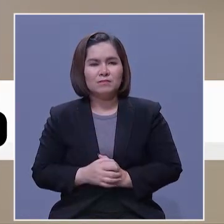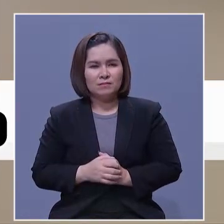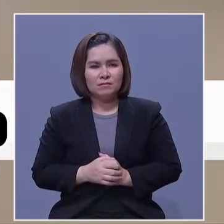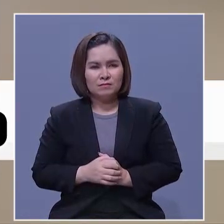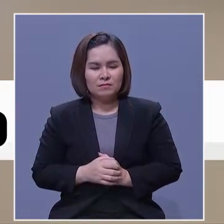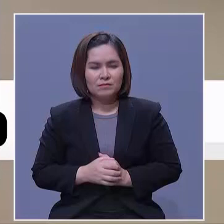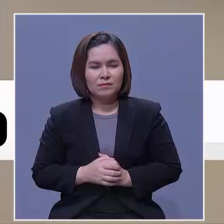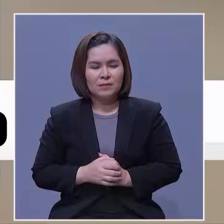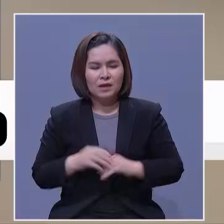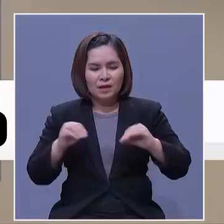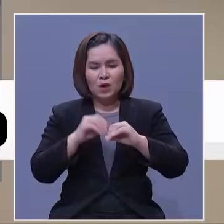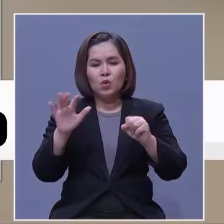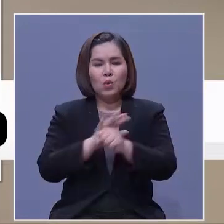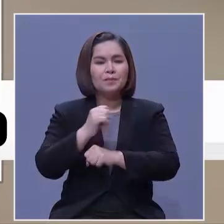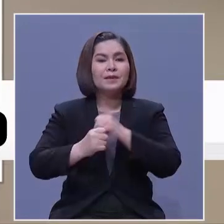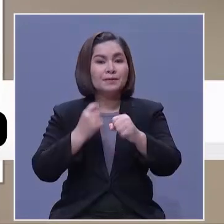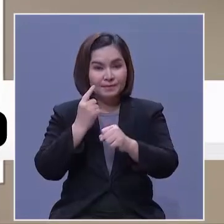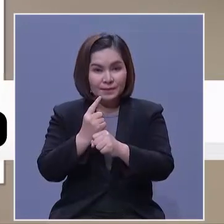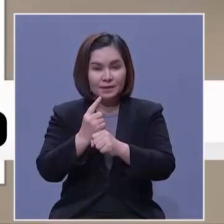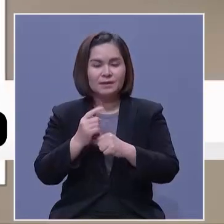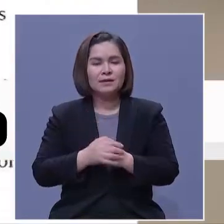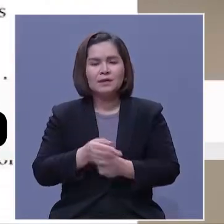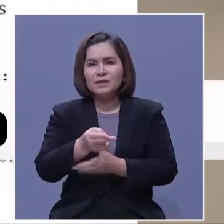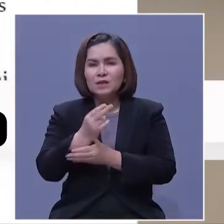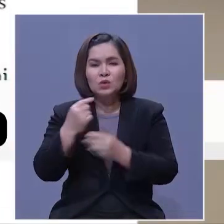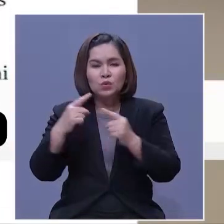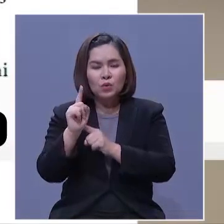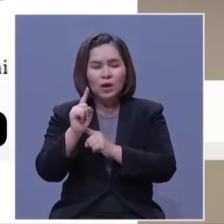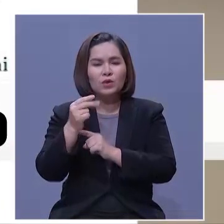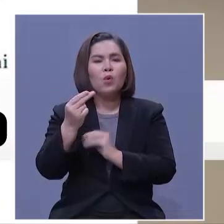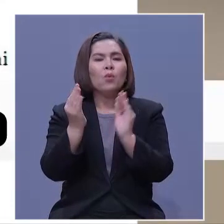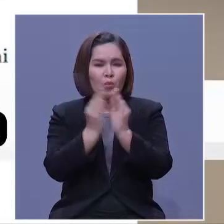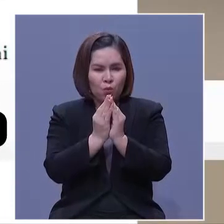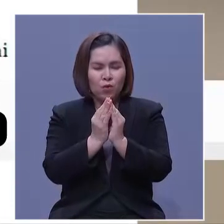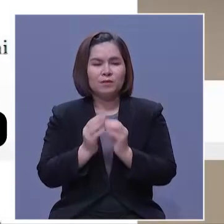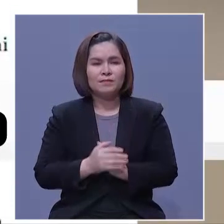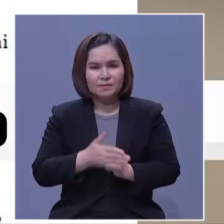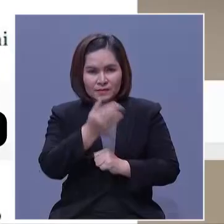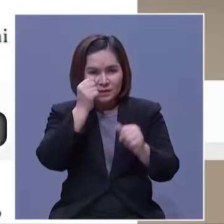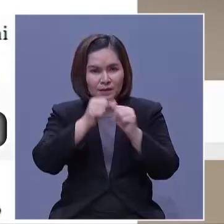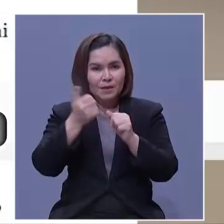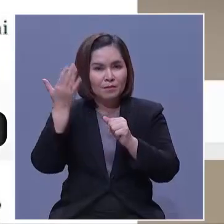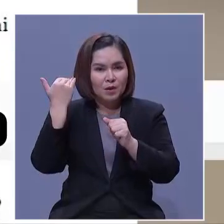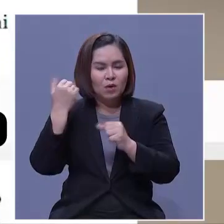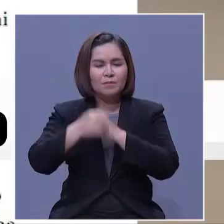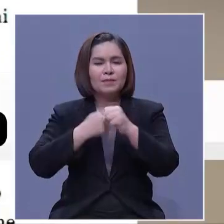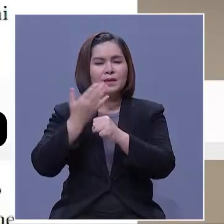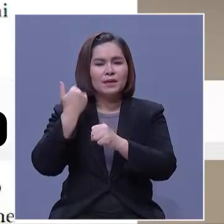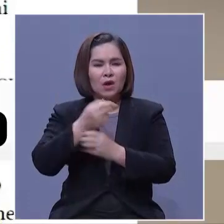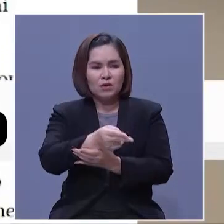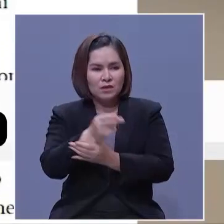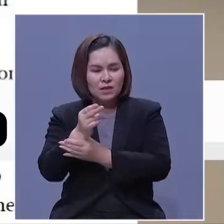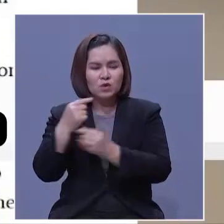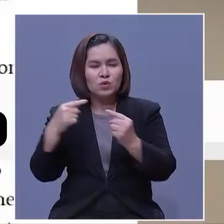จะถึงวันครบรอบ1ปีเหตุการณ์กราดยิงที่หนองบัวลำพูถ้าท่านผู้ชมจำกันได้เมื่อปีที่แล้วใช่ไหม